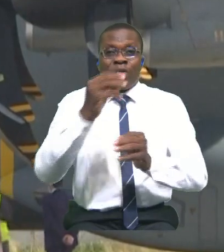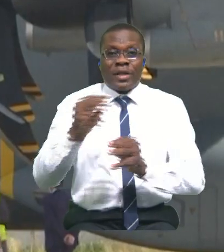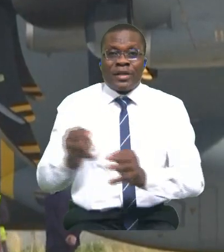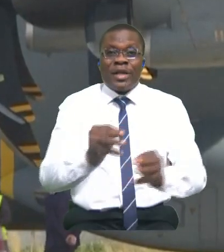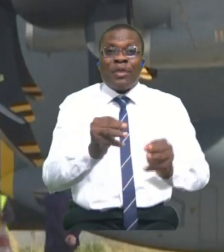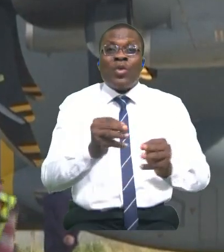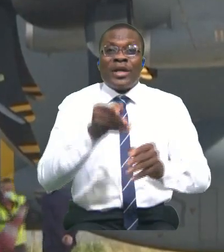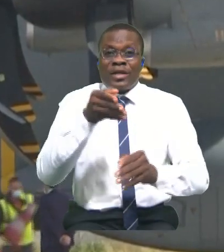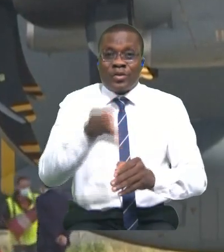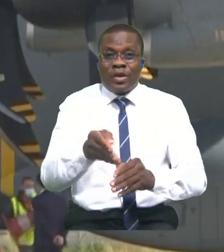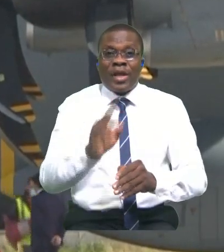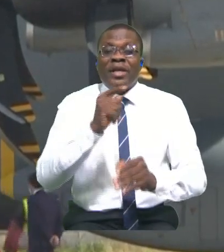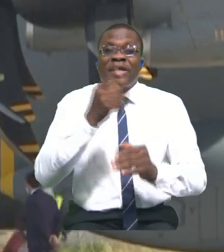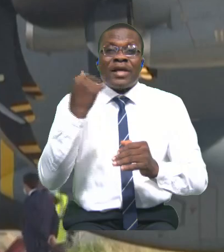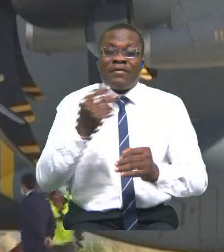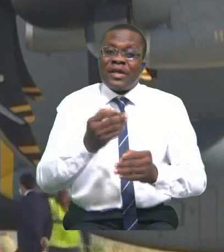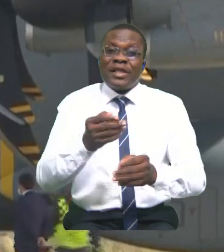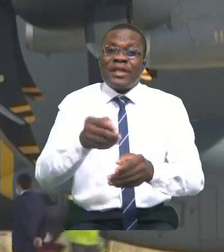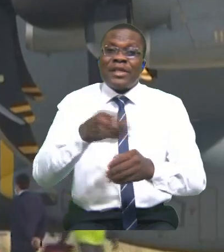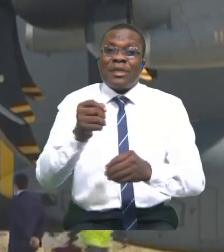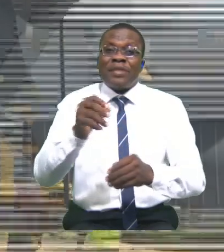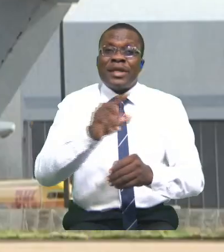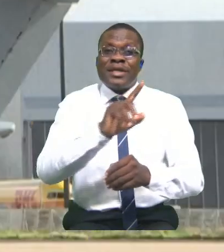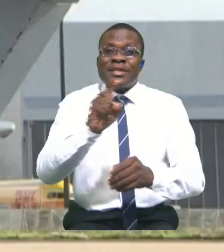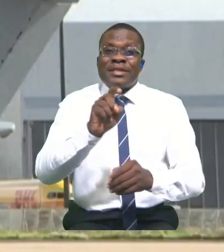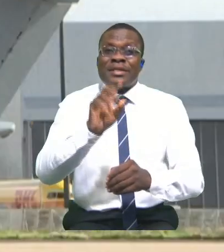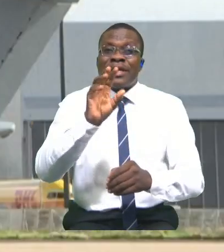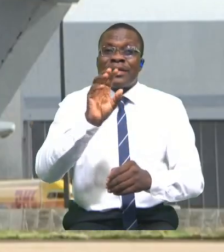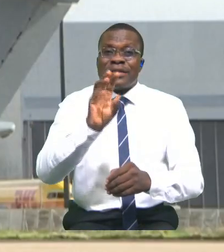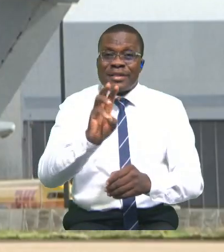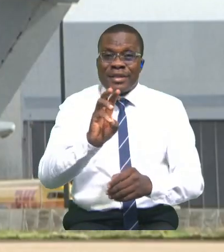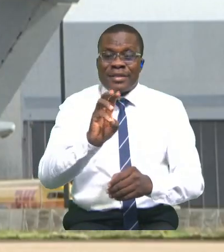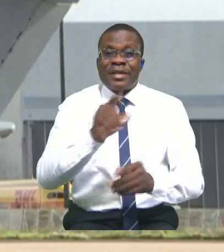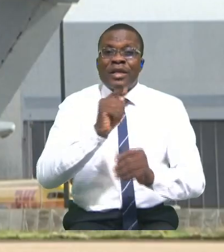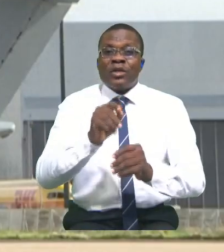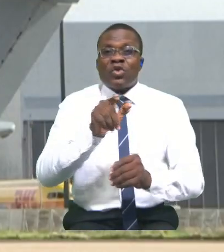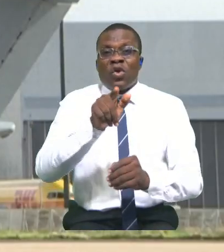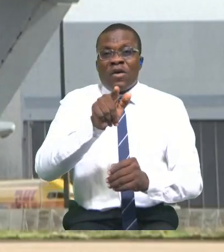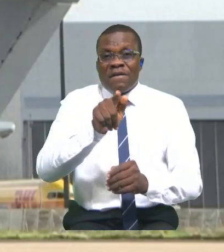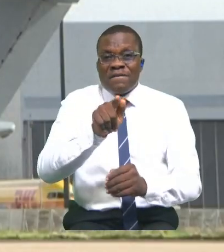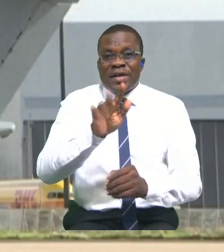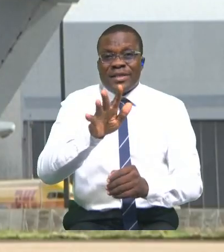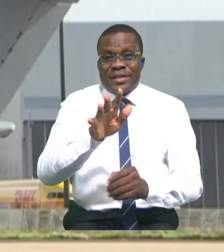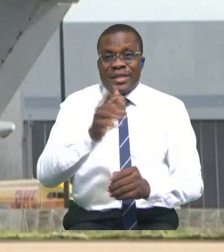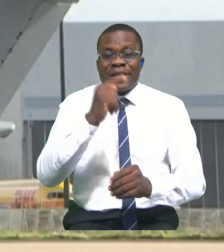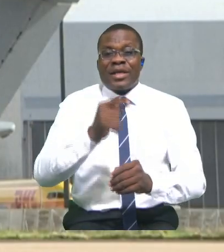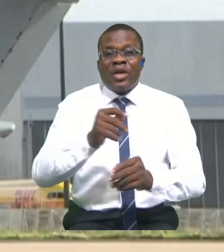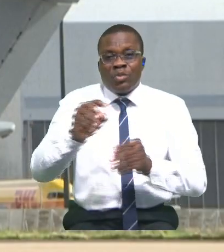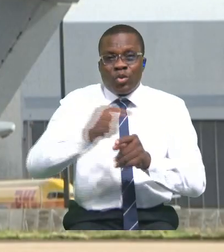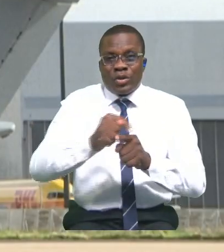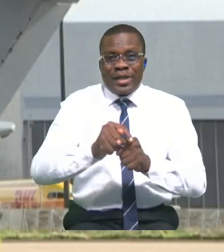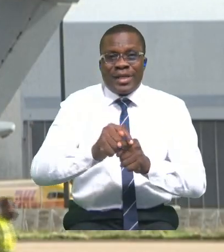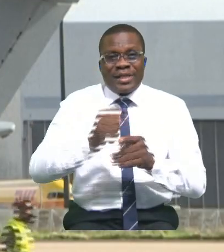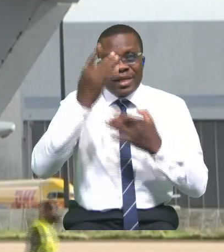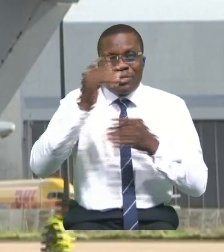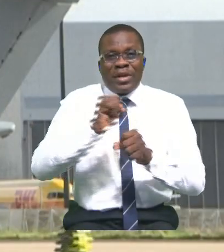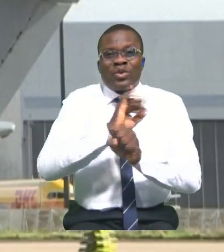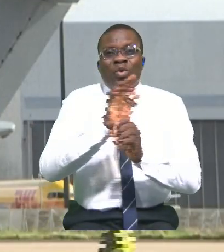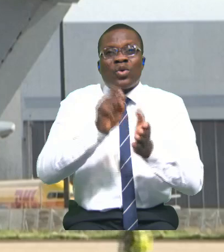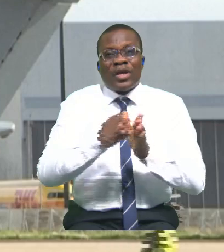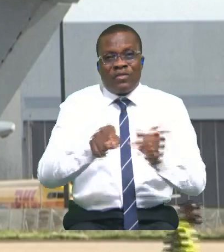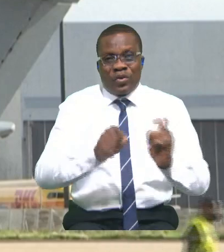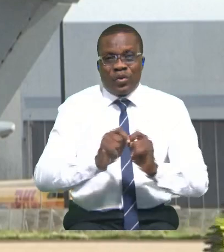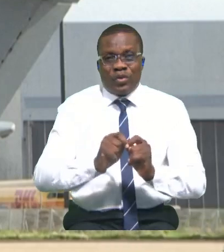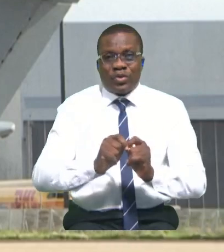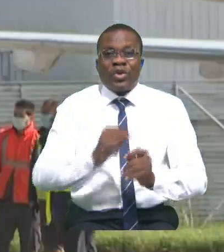cet établissement qui avait déjà alloué 106 lit dont 25 en soins intensifs au traitement des malades du covid-19 les